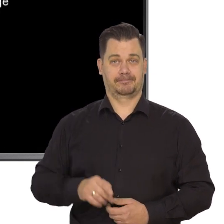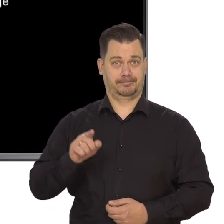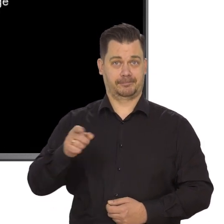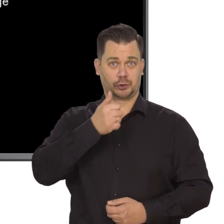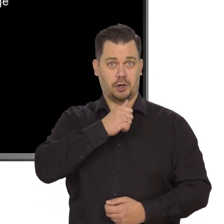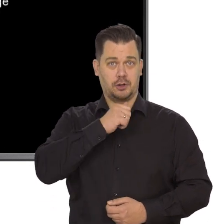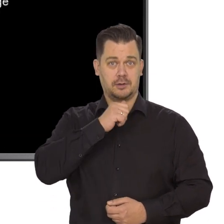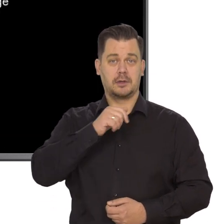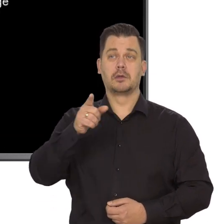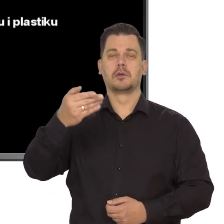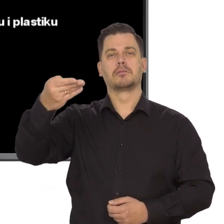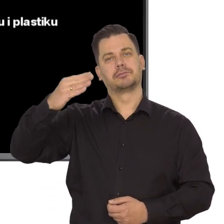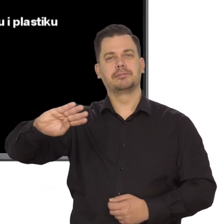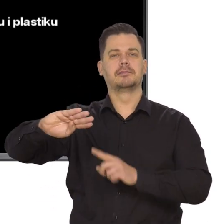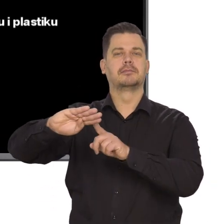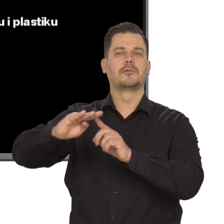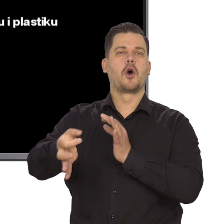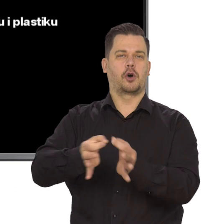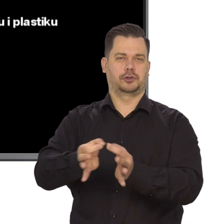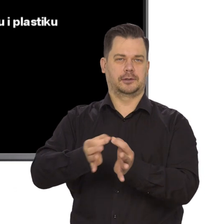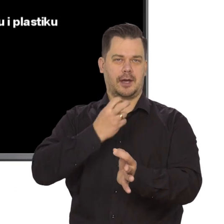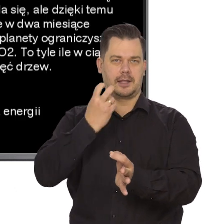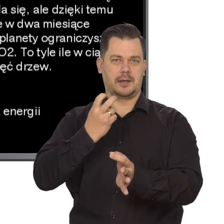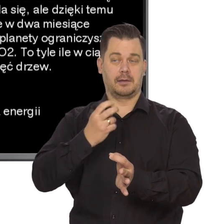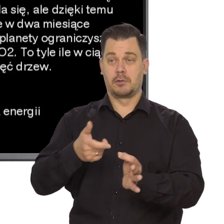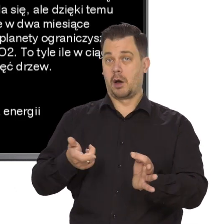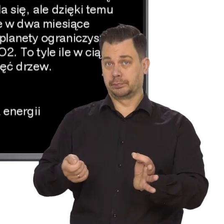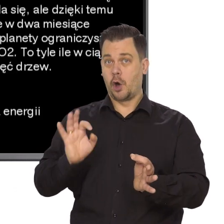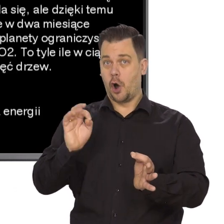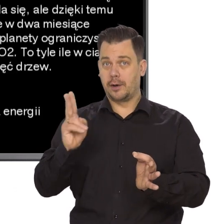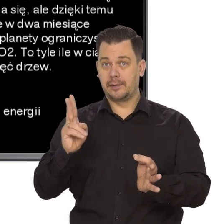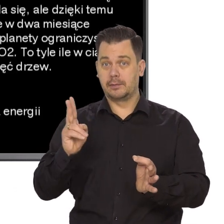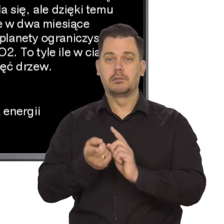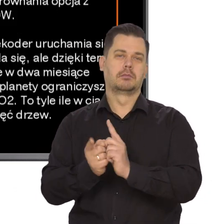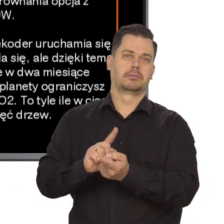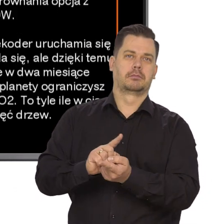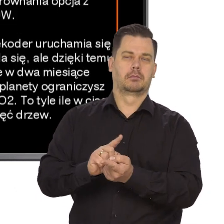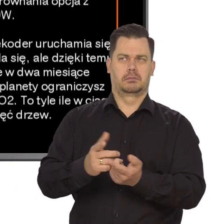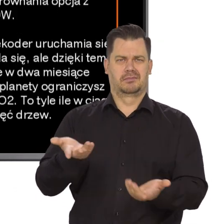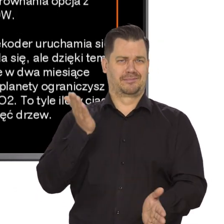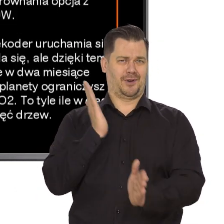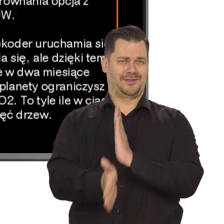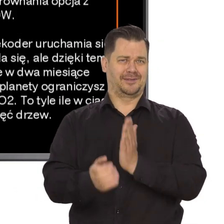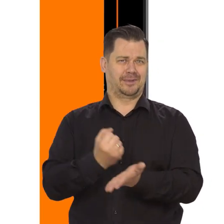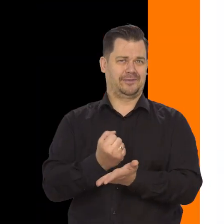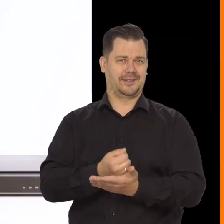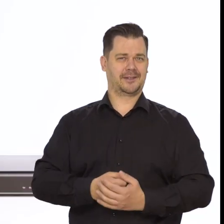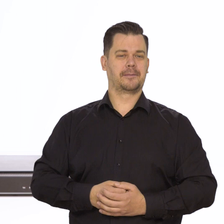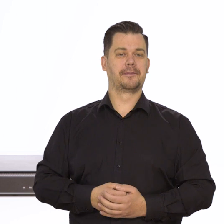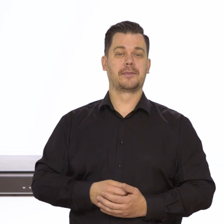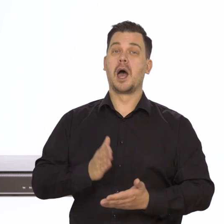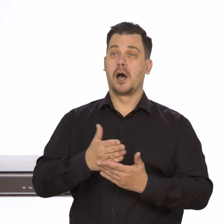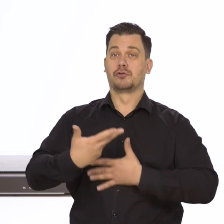Tam wybierz zakładkę Oszczędzanie energii i przyciskiem OK włącz ten tryb. Prawda, że proste?